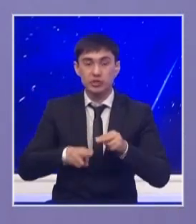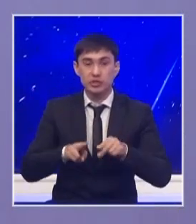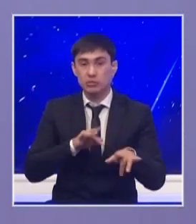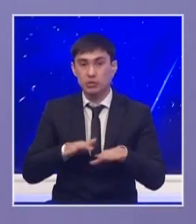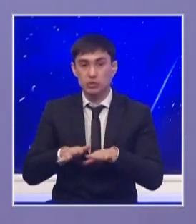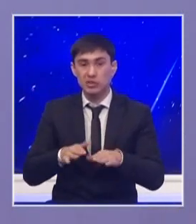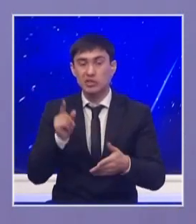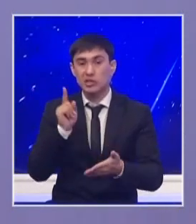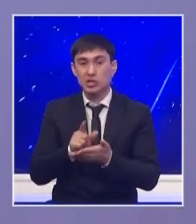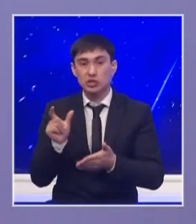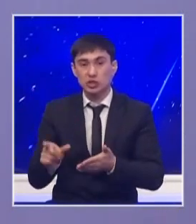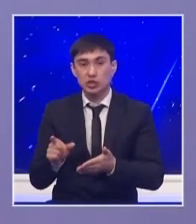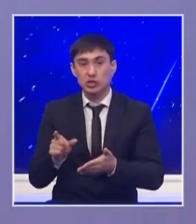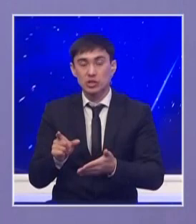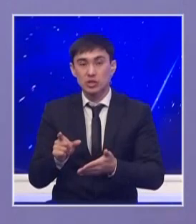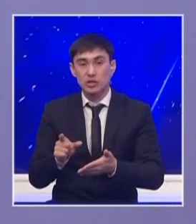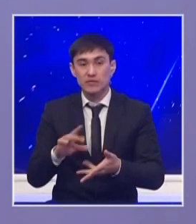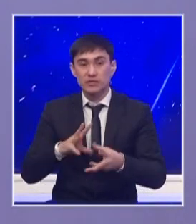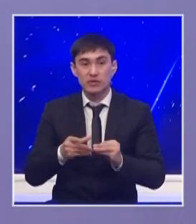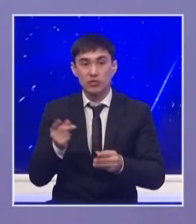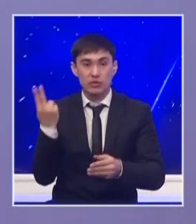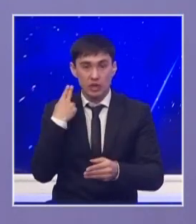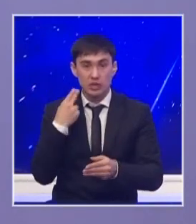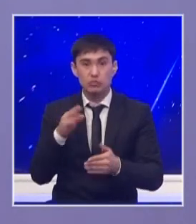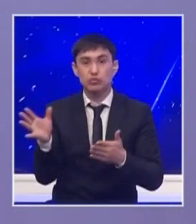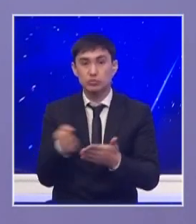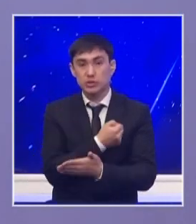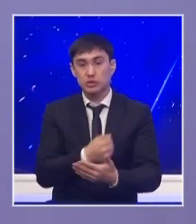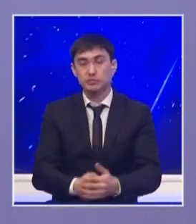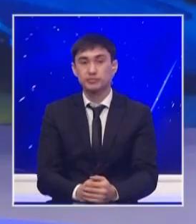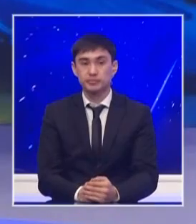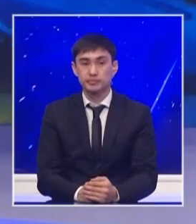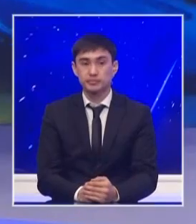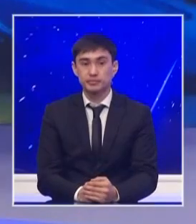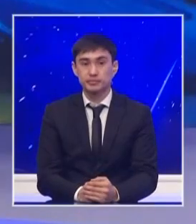данной процедуры и должник считается все его долги считается списанными